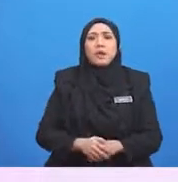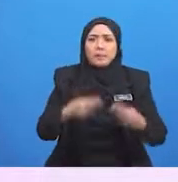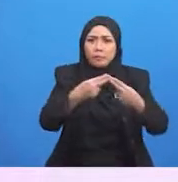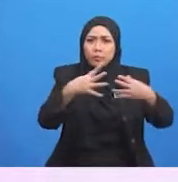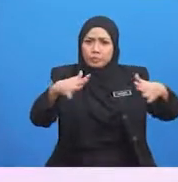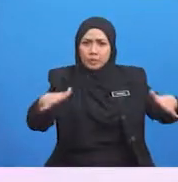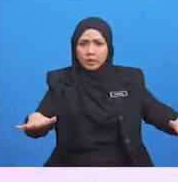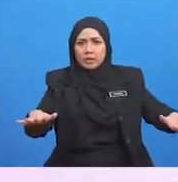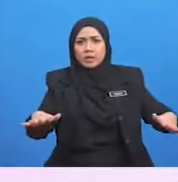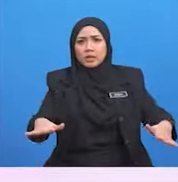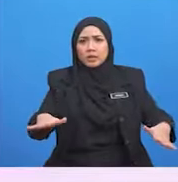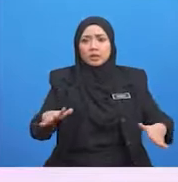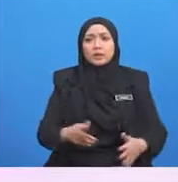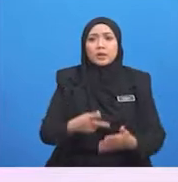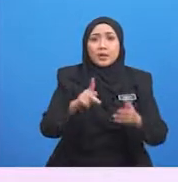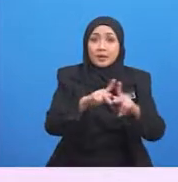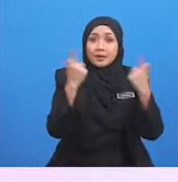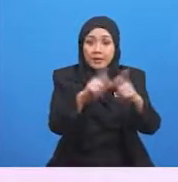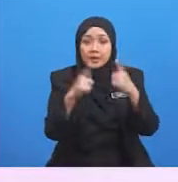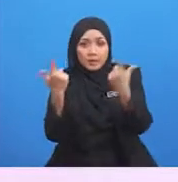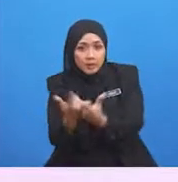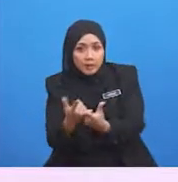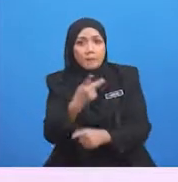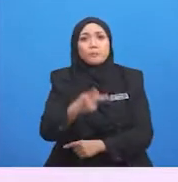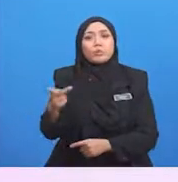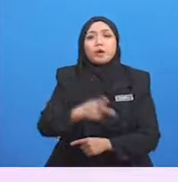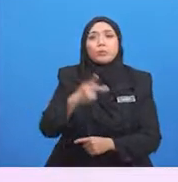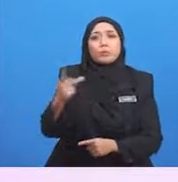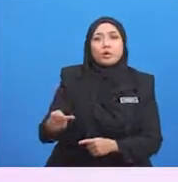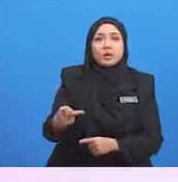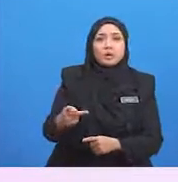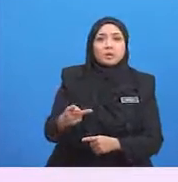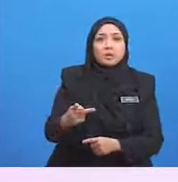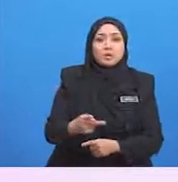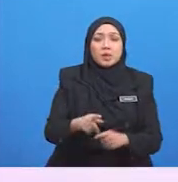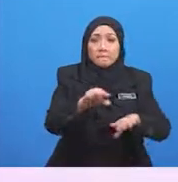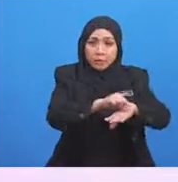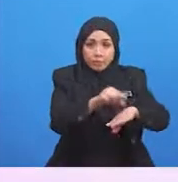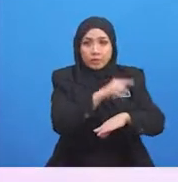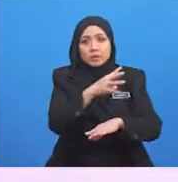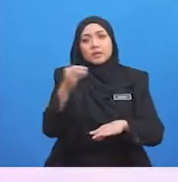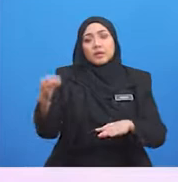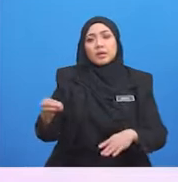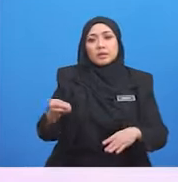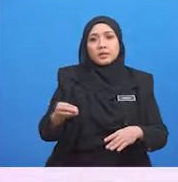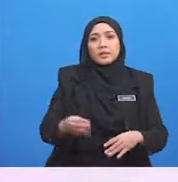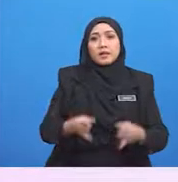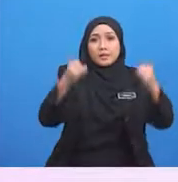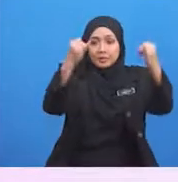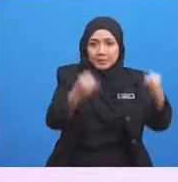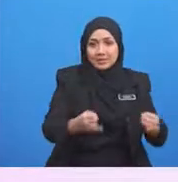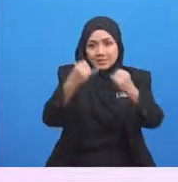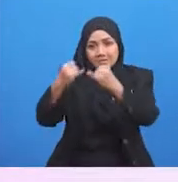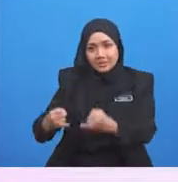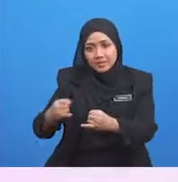klasifikasi produk, merangkumi produk pengguna dan produk industri. Yang ketiga,